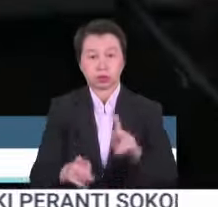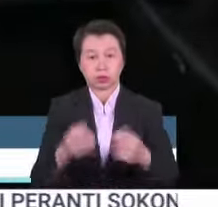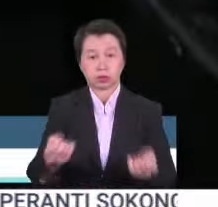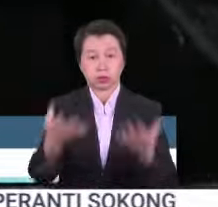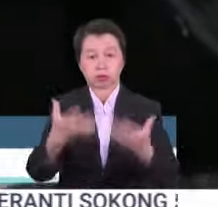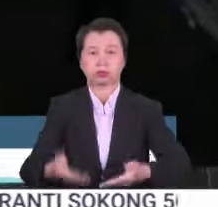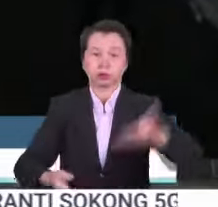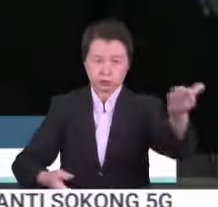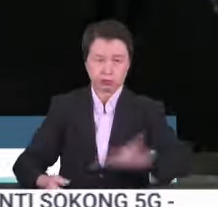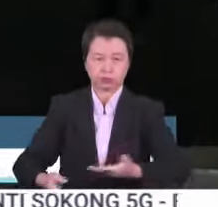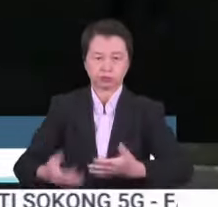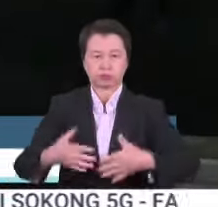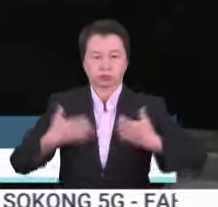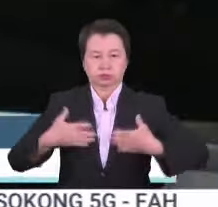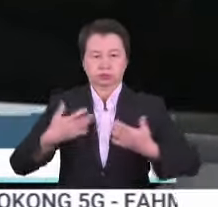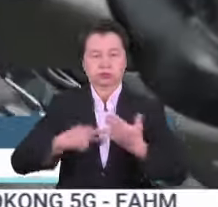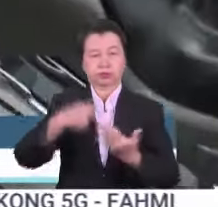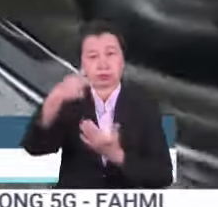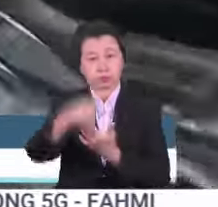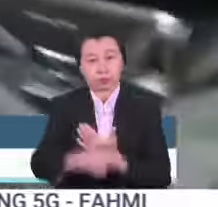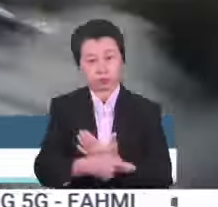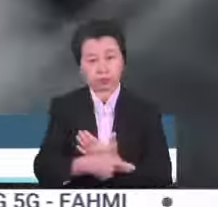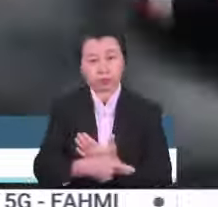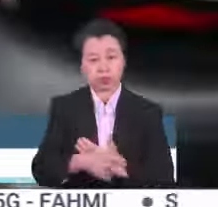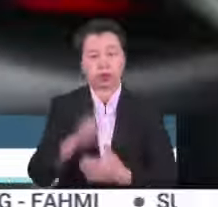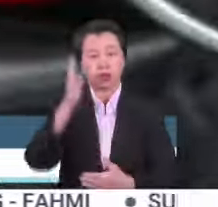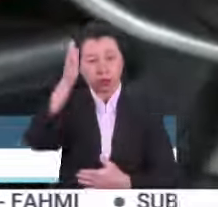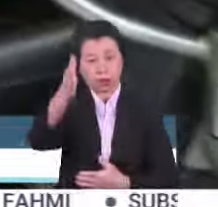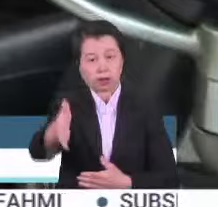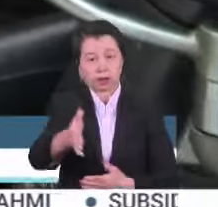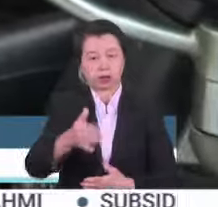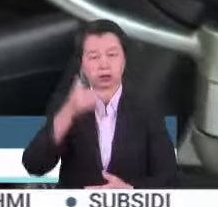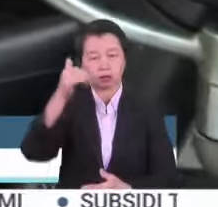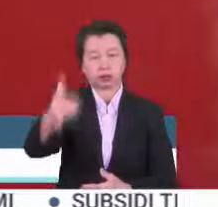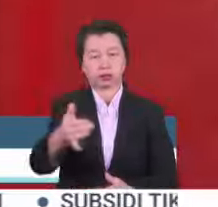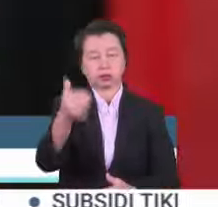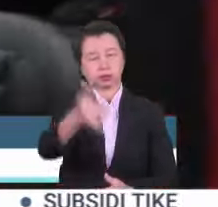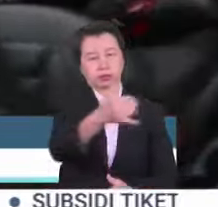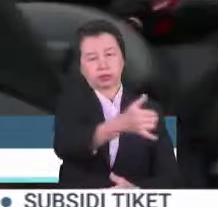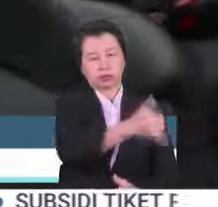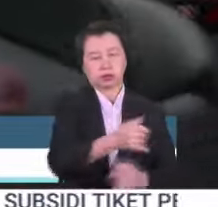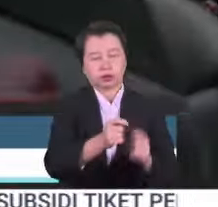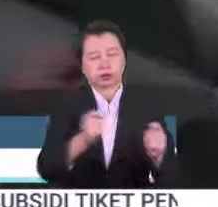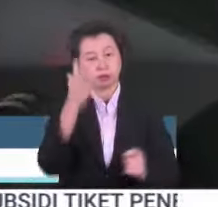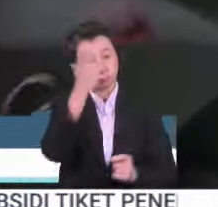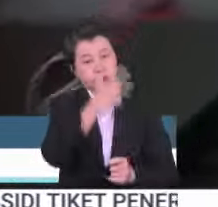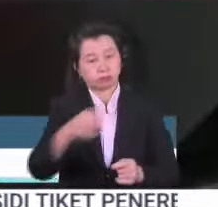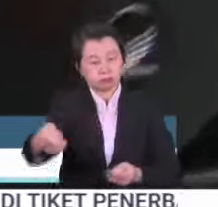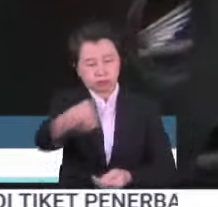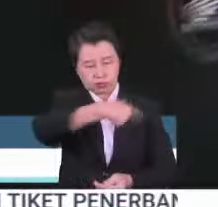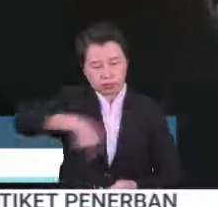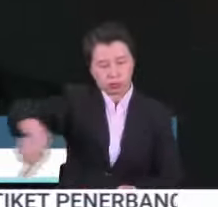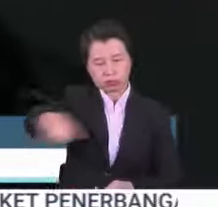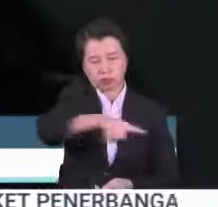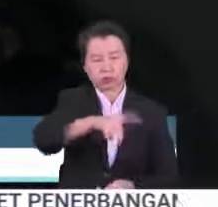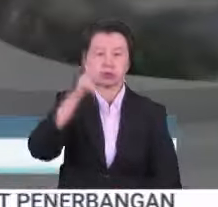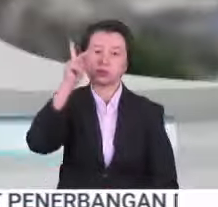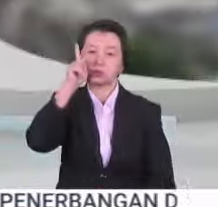ramai dijemput untuk memerahkan program berkenaan yang akan menjelajah ke beberapa lokasi menarik di